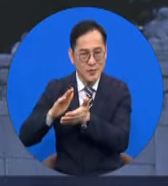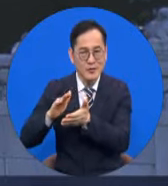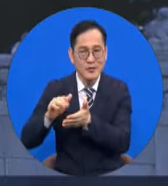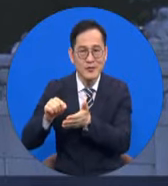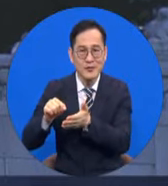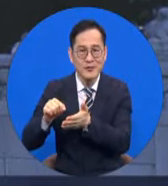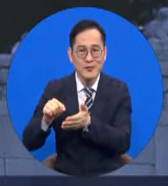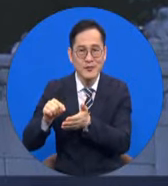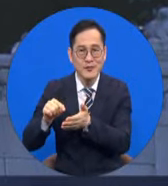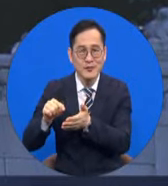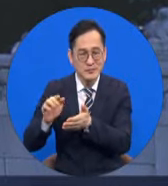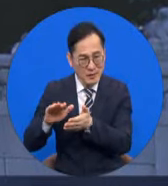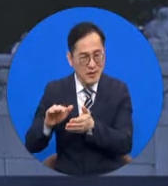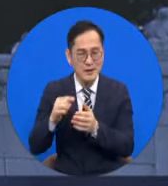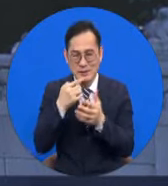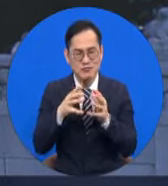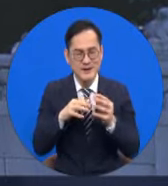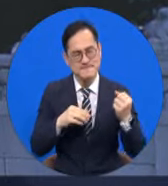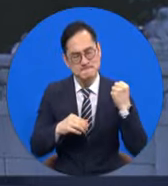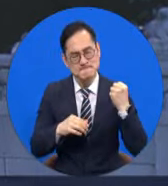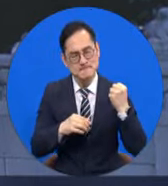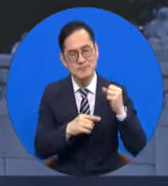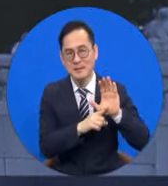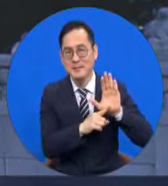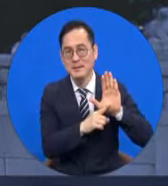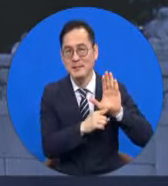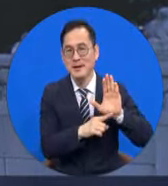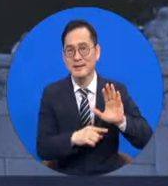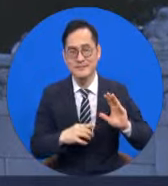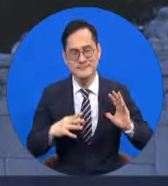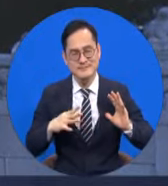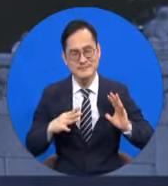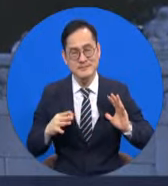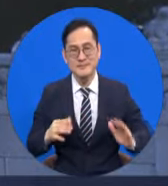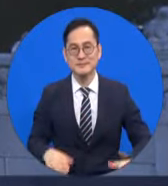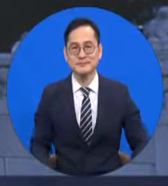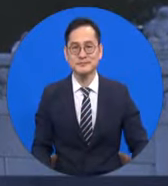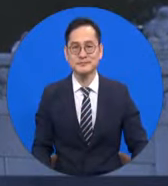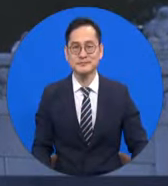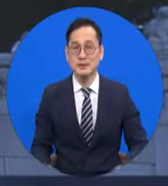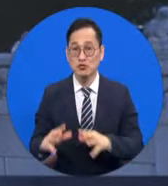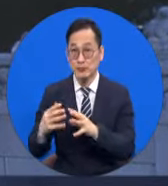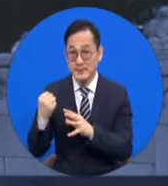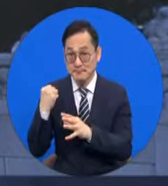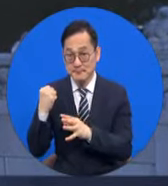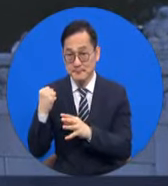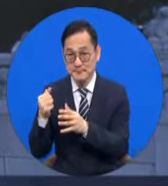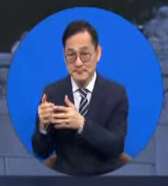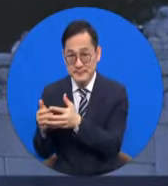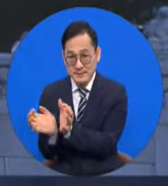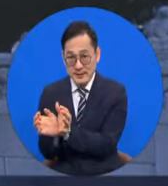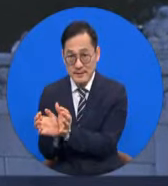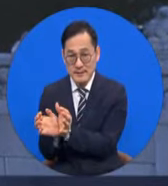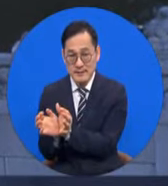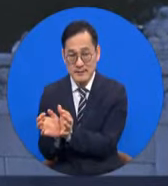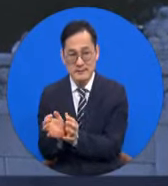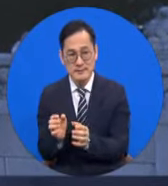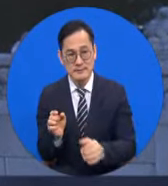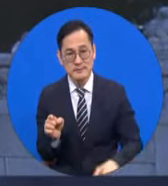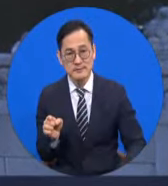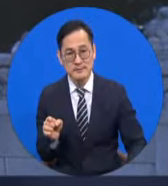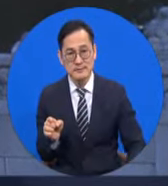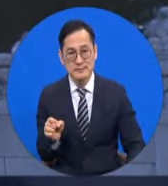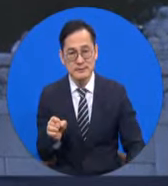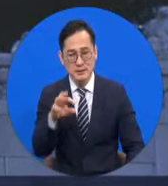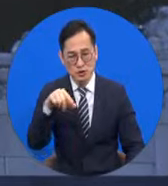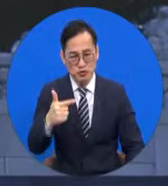경합 우세다라고 민주당 관계자는 얘기하고 있고요. 기자들에게 오늘 보도에 따르면. 반면 국민의힘 관계자는 국민의힘